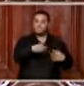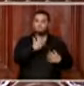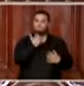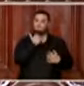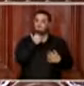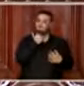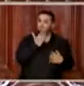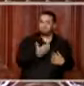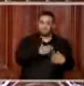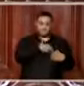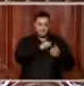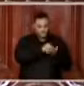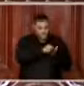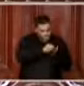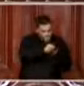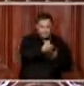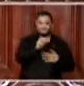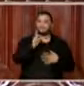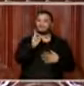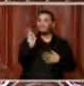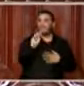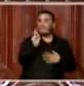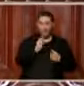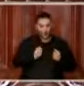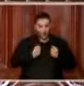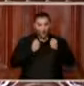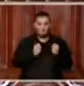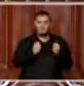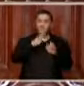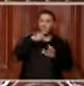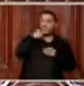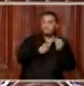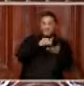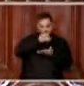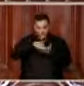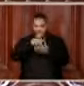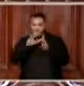على فسخه القوة أو الصفقات.